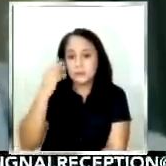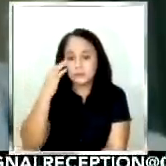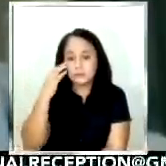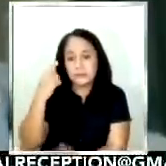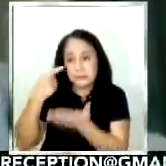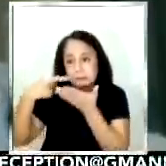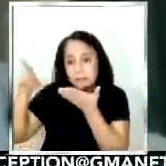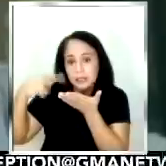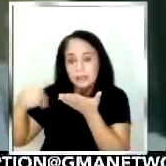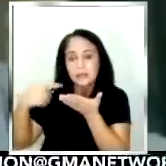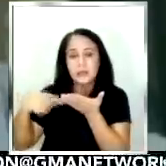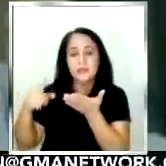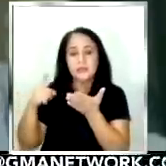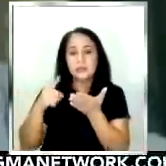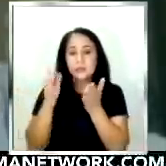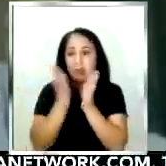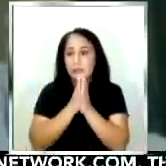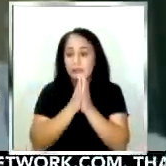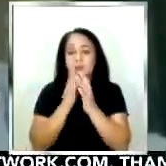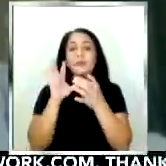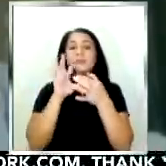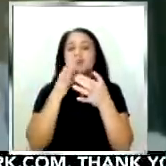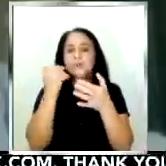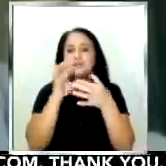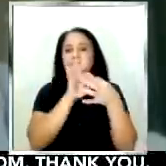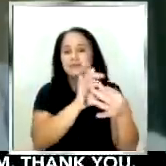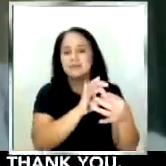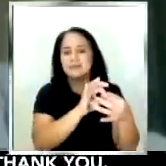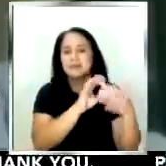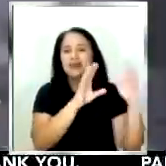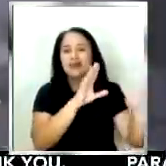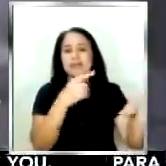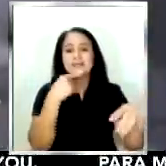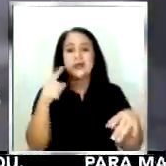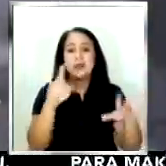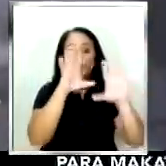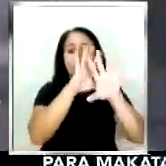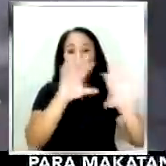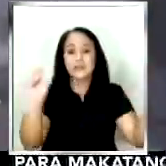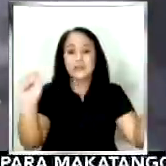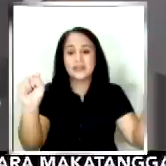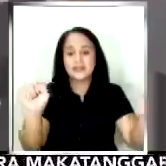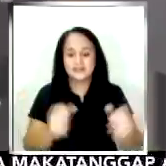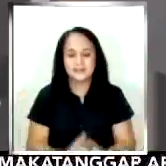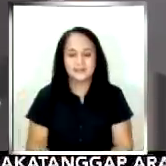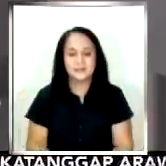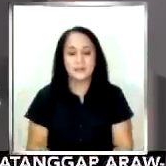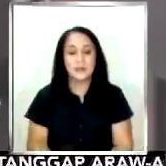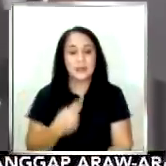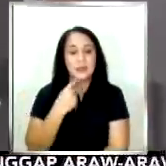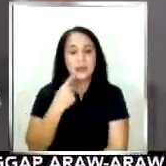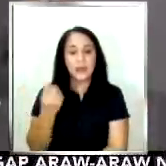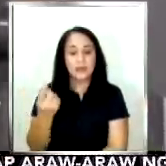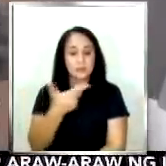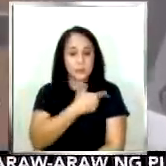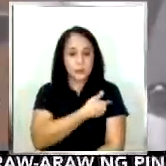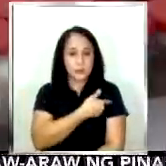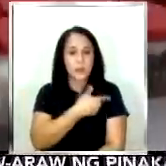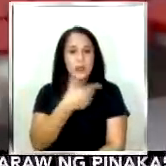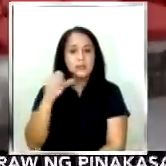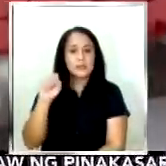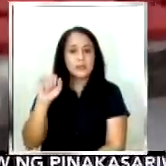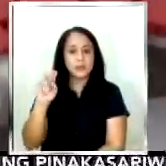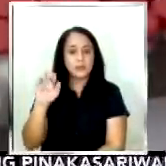the President the basis for his statement. Ginagamit na ang bakuna ng Sinopharm sa China sa